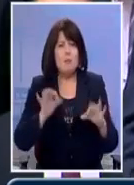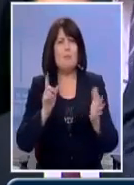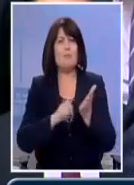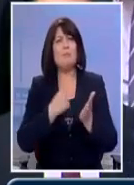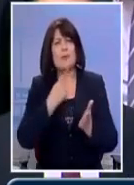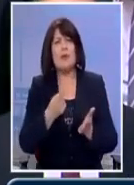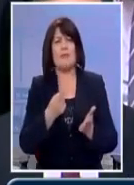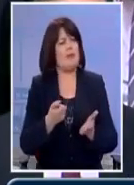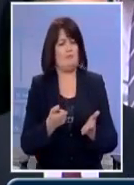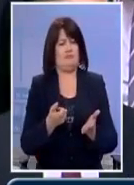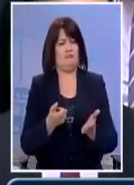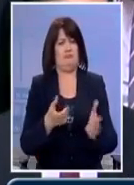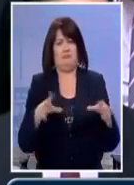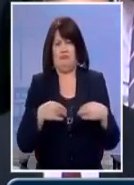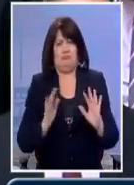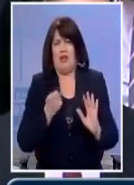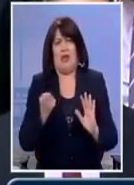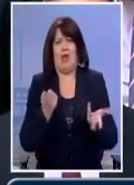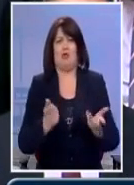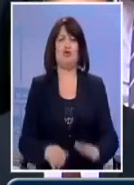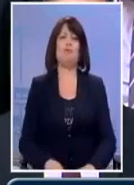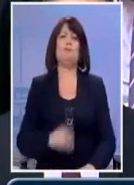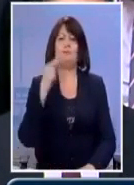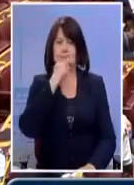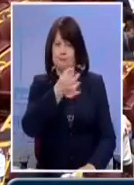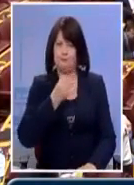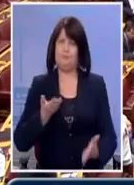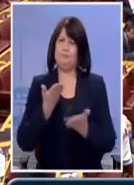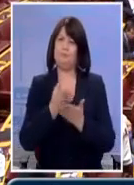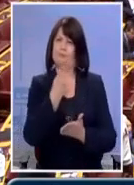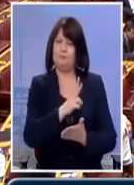Μας είπε ο κύριος Πρωθυπουργός ότι μέσα στην πρότασή του